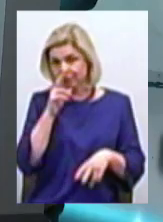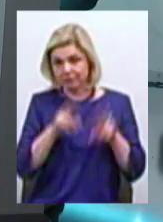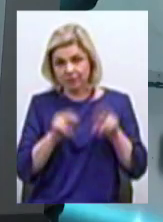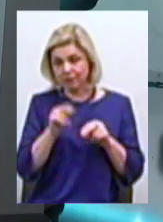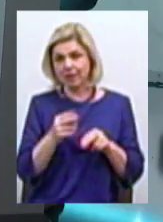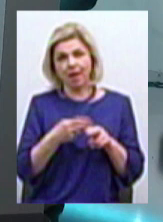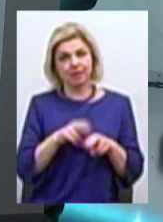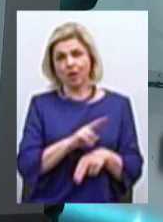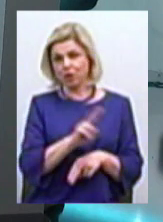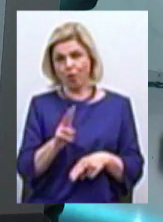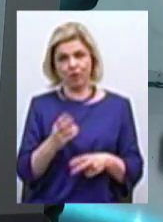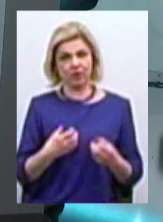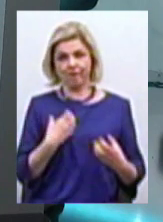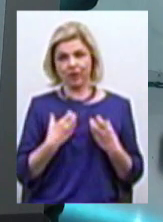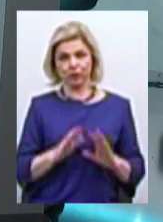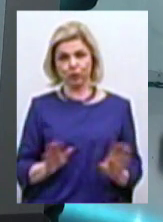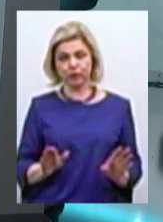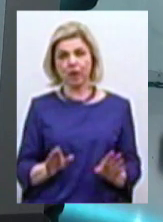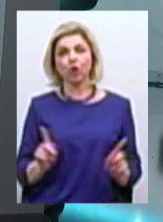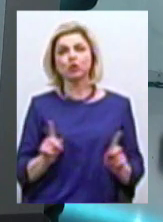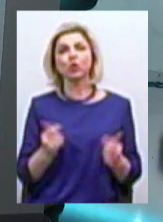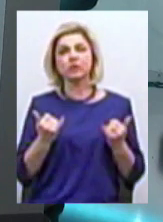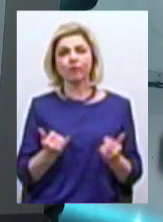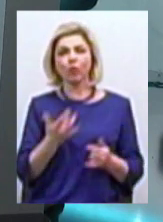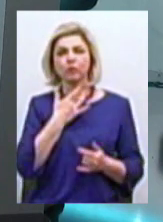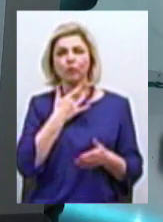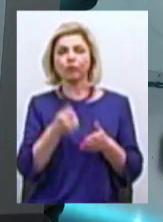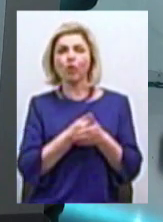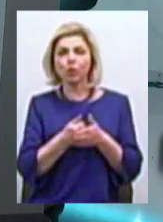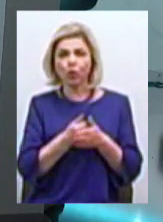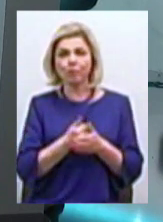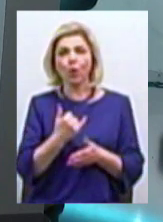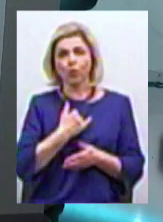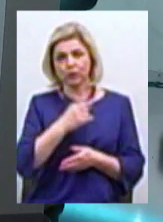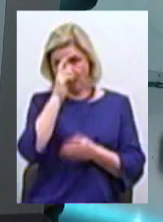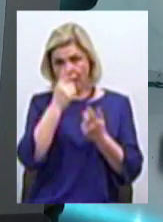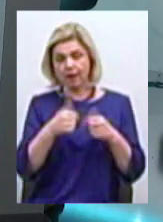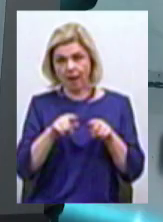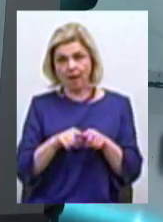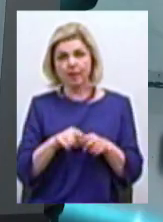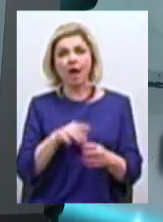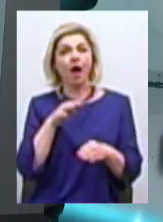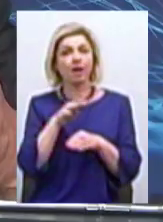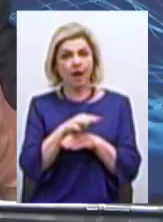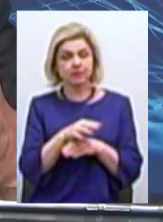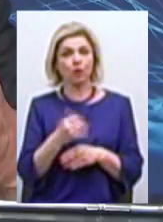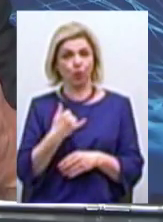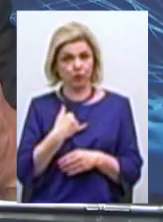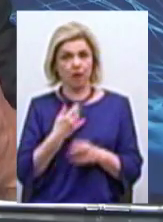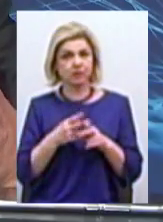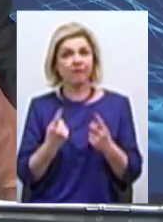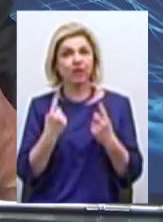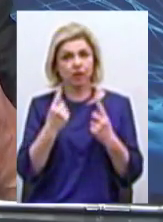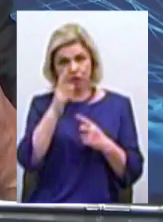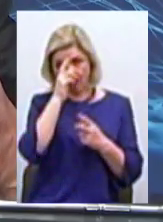Те, що сьогодні ми воюємо з... у нас країна-агресор сьогодні є, і це величезна країна.